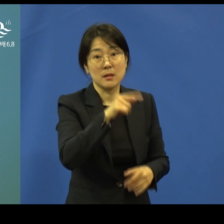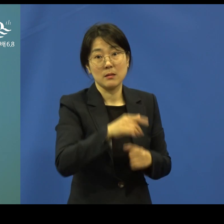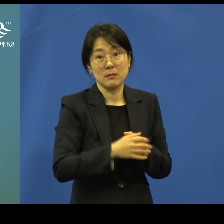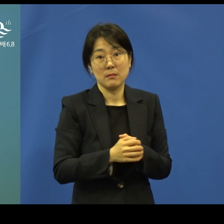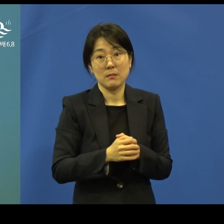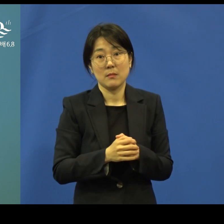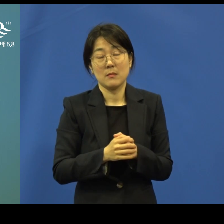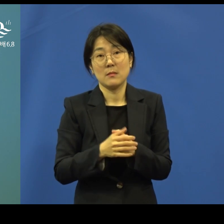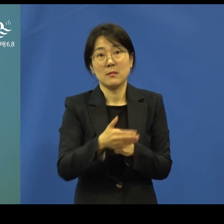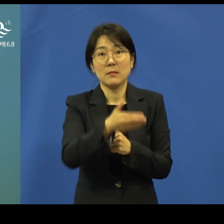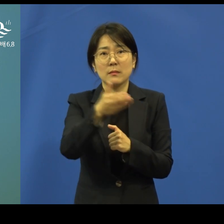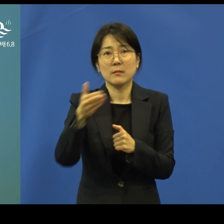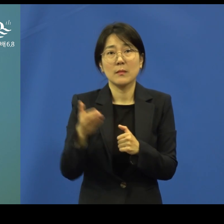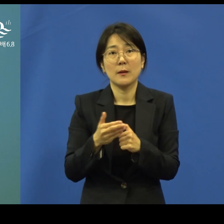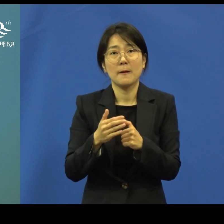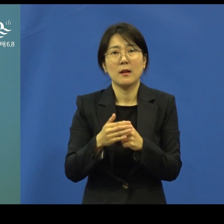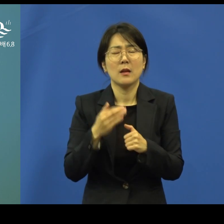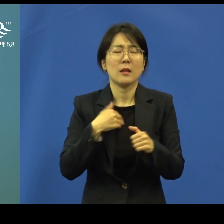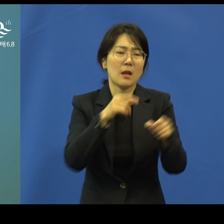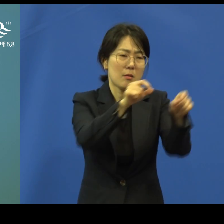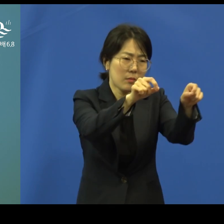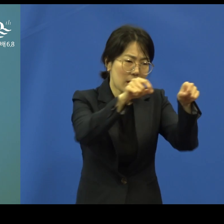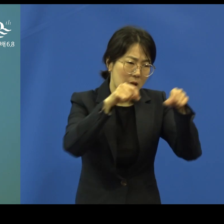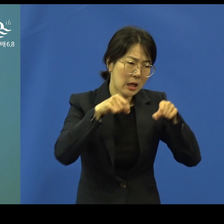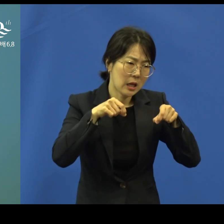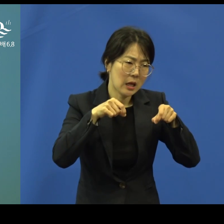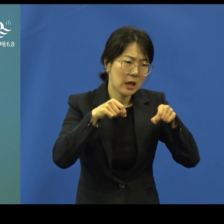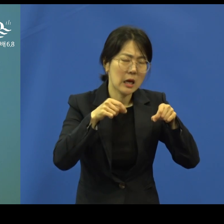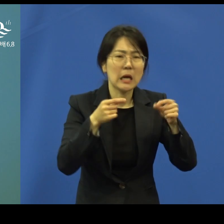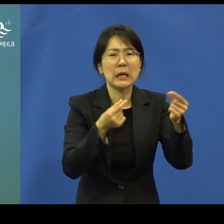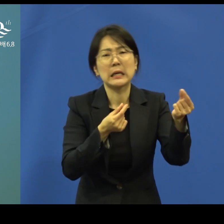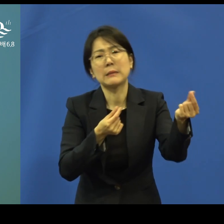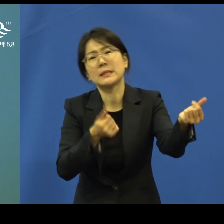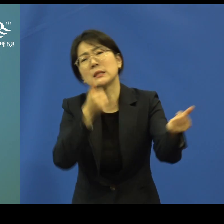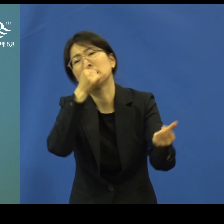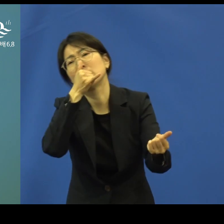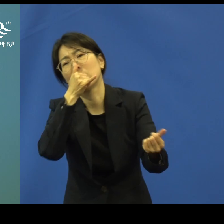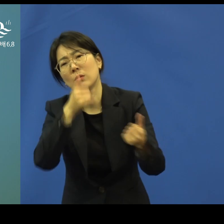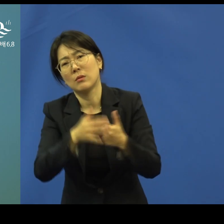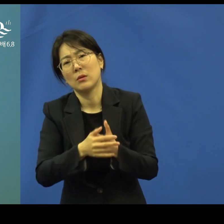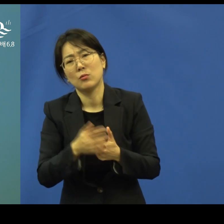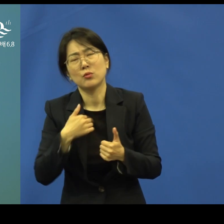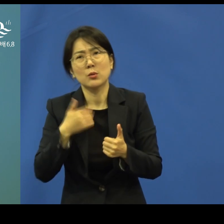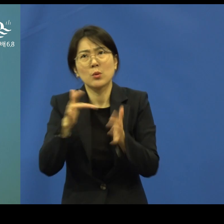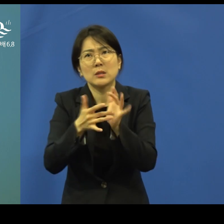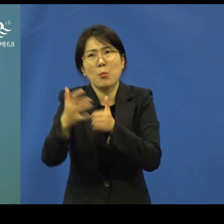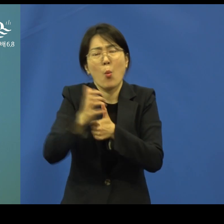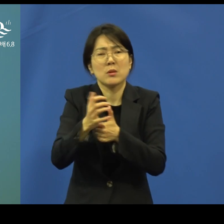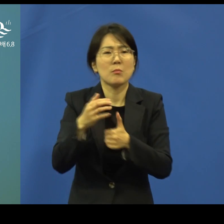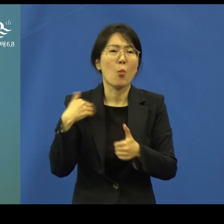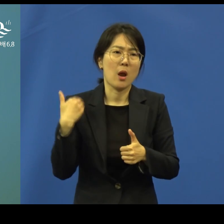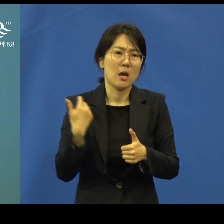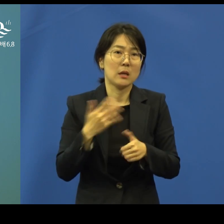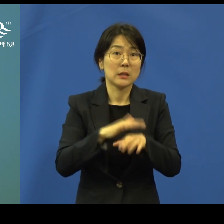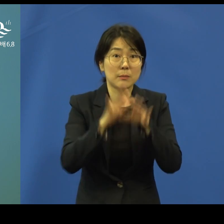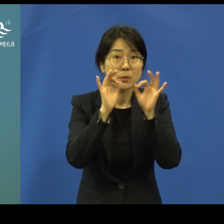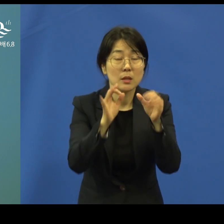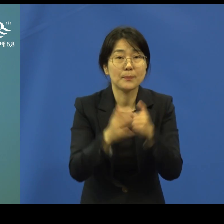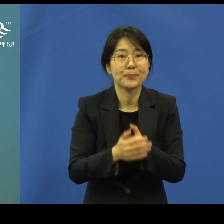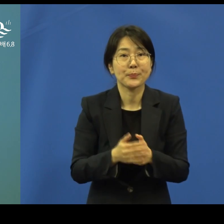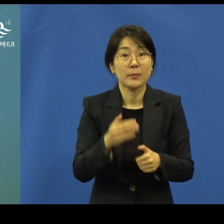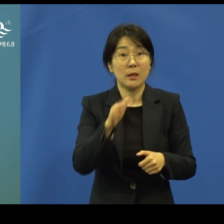흡사한 부분이 실제로 많기 때문에 우리가 좀 더 경각심을 가지고 이 말씀을 보아야 될 필요가 있습니다. 16절에 보면